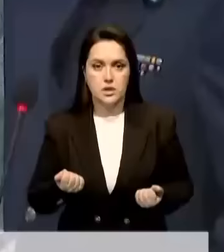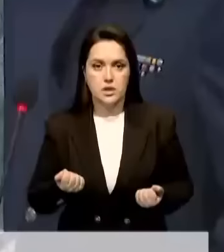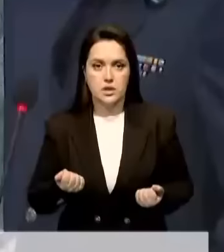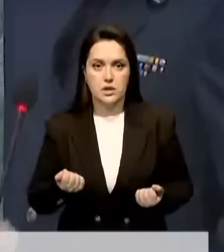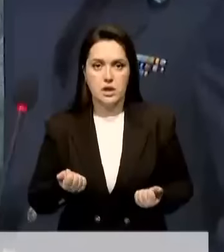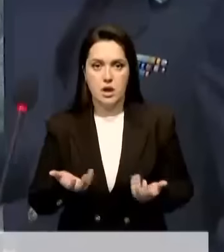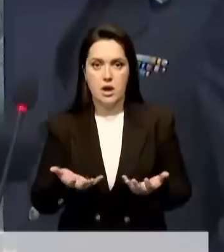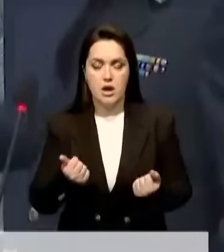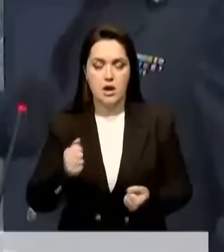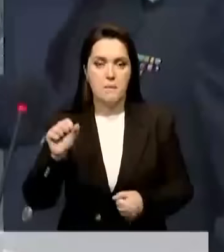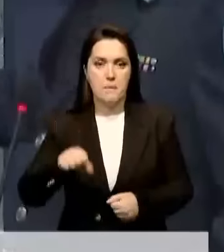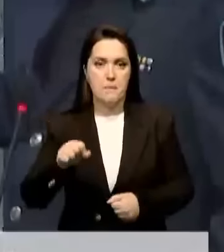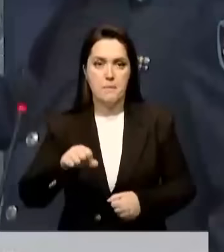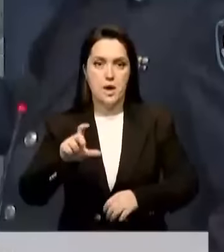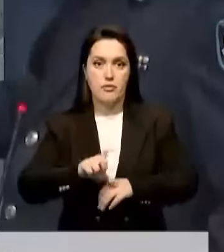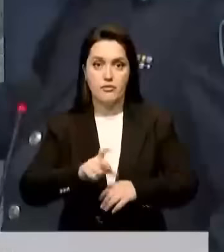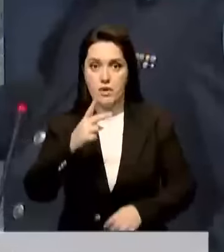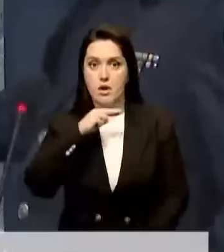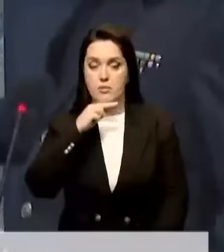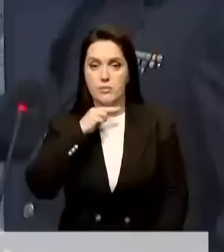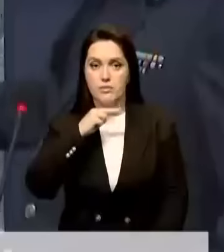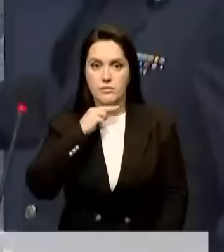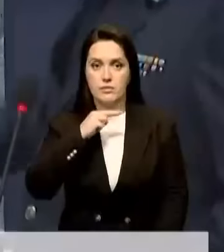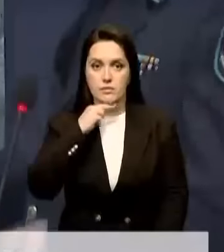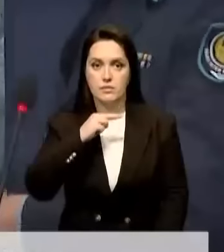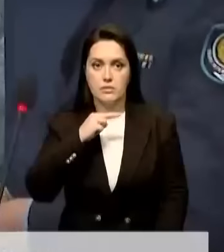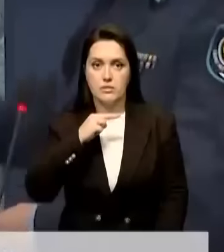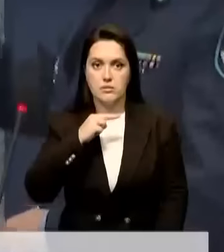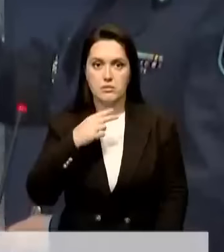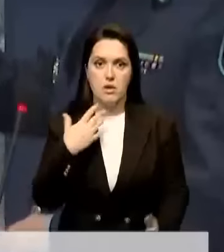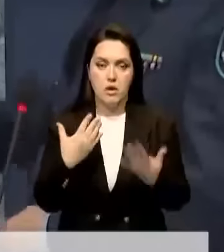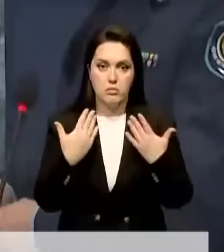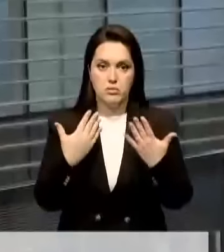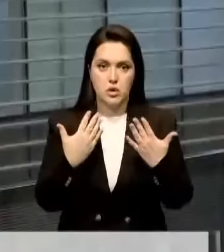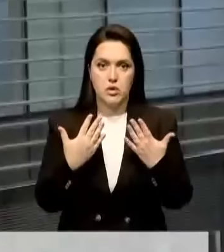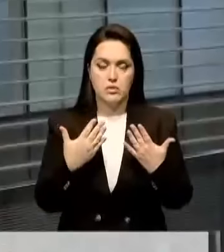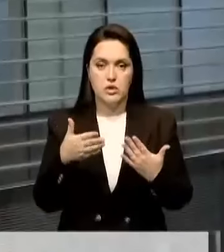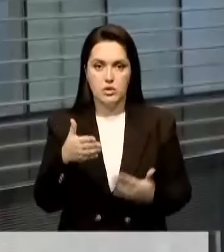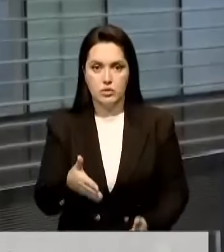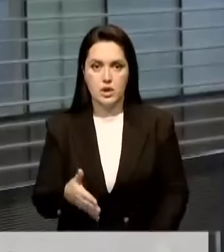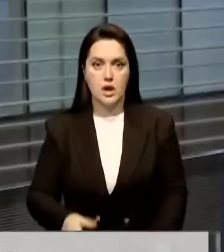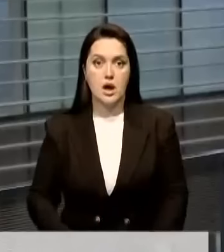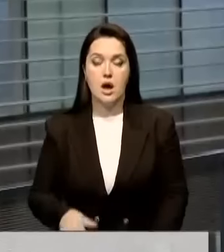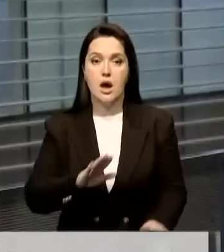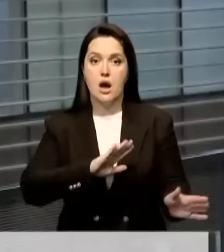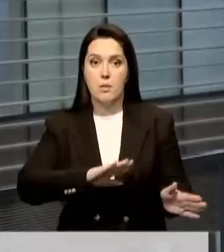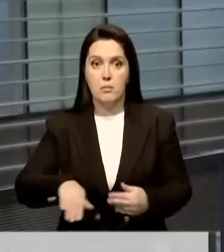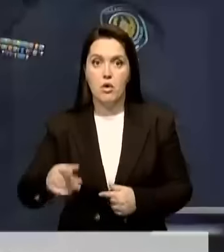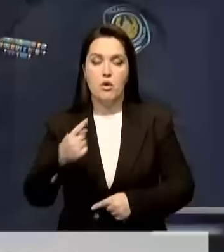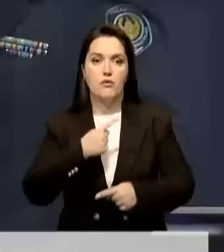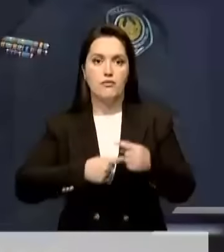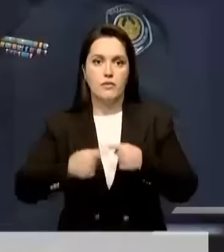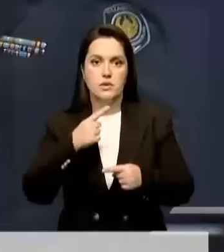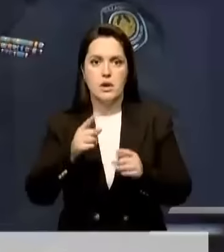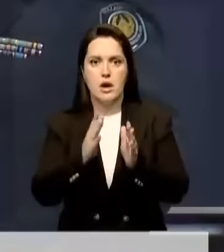забирает пиво, вот обратите внимание, дружелюбно все. По рукам. Однако после этого покупатель возвращается